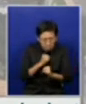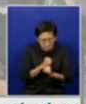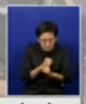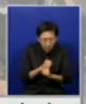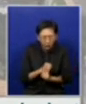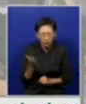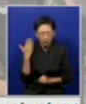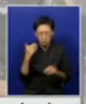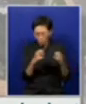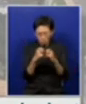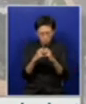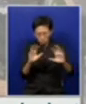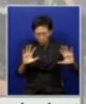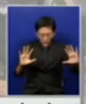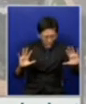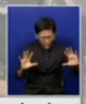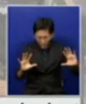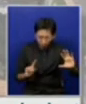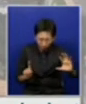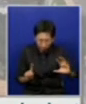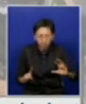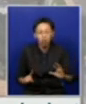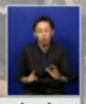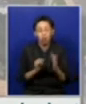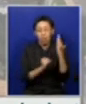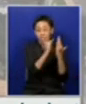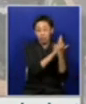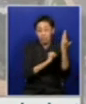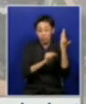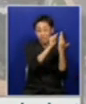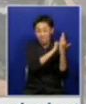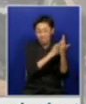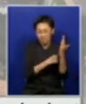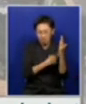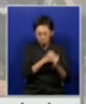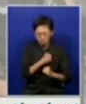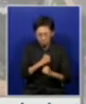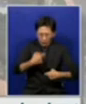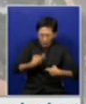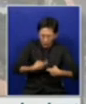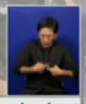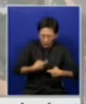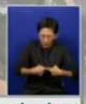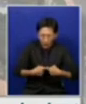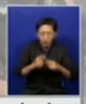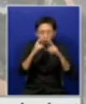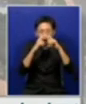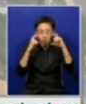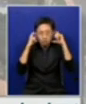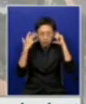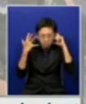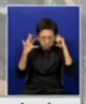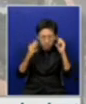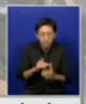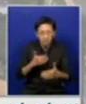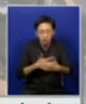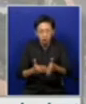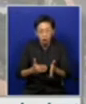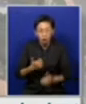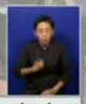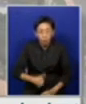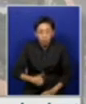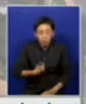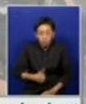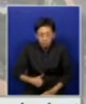ที่ยาวนานมากนะครับว่าบุคลากรสาธารณสุขนี่ลำบากมากนะครับหน้ากากก็ไม่มีใช้เข้าห้องผ่าตัดใน